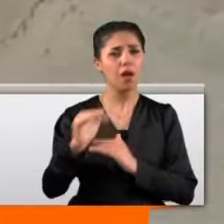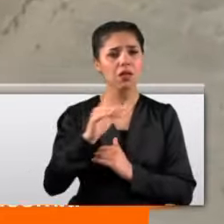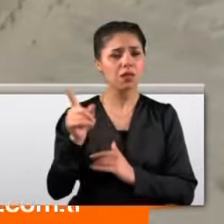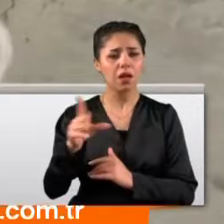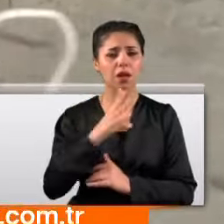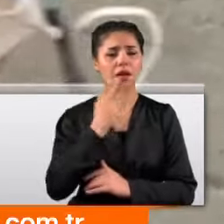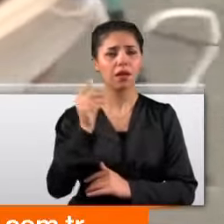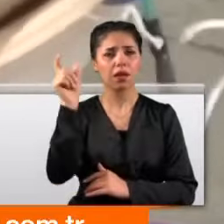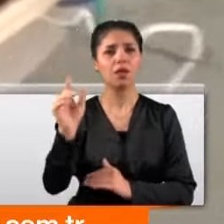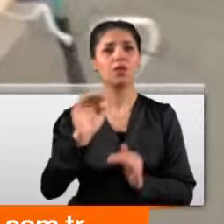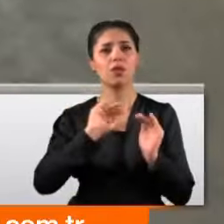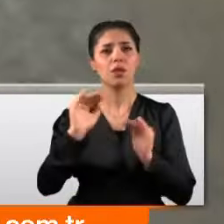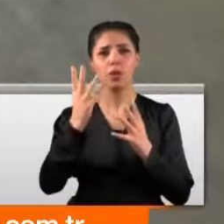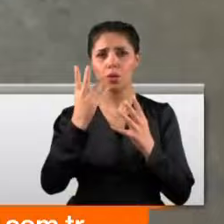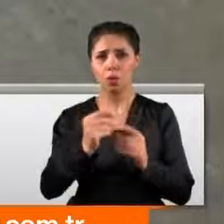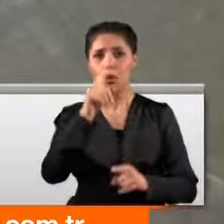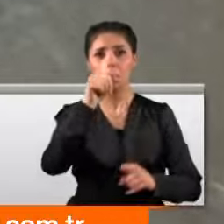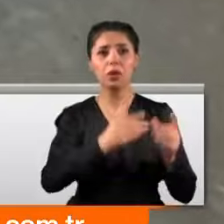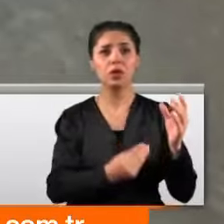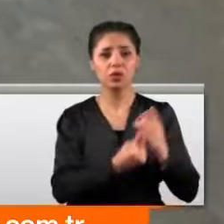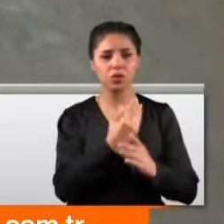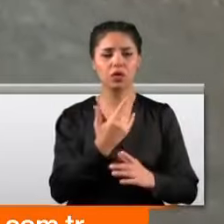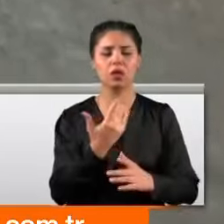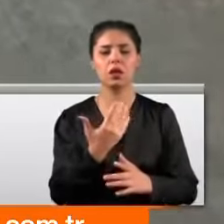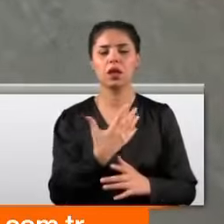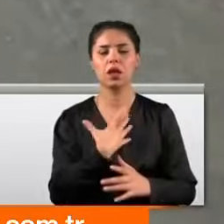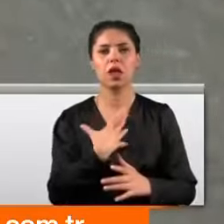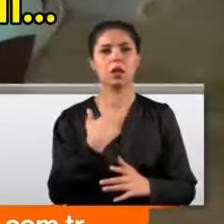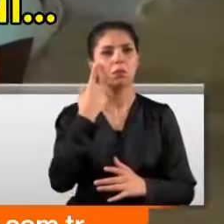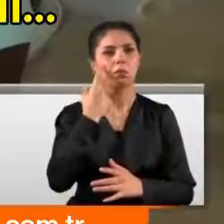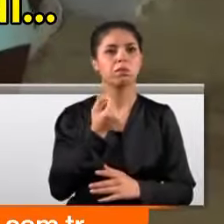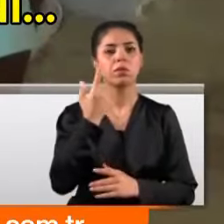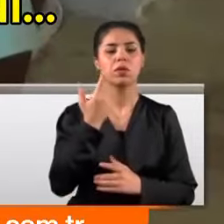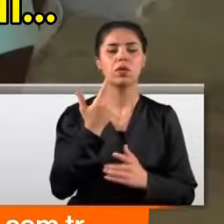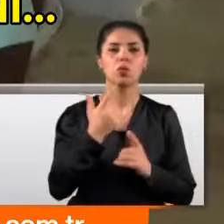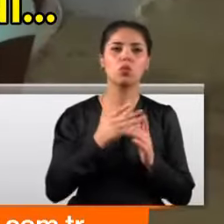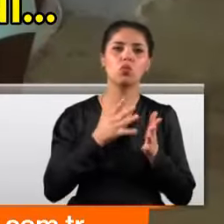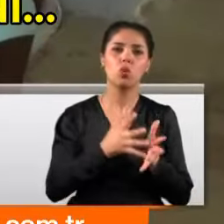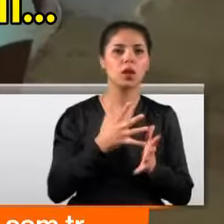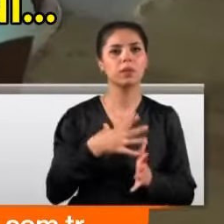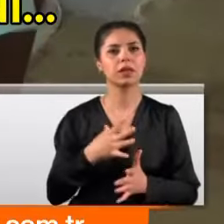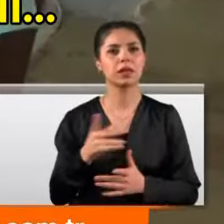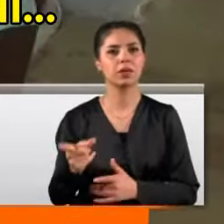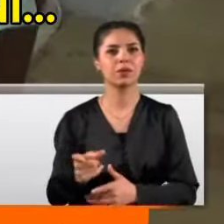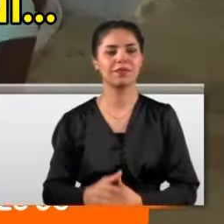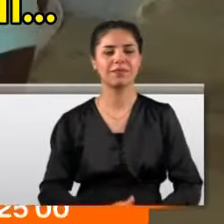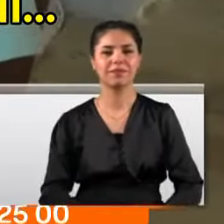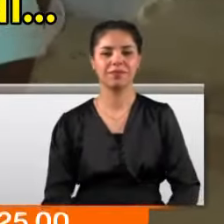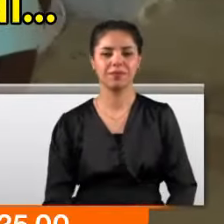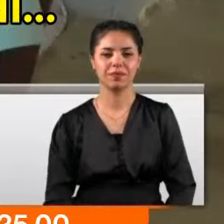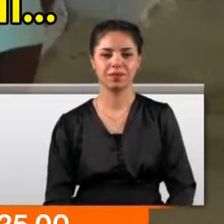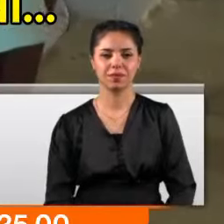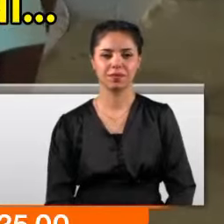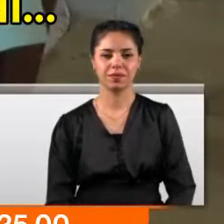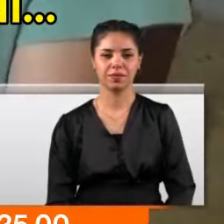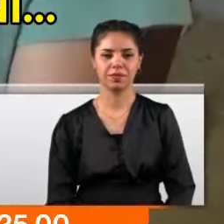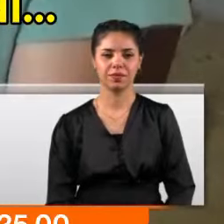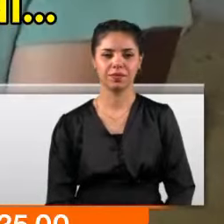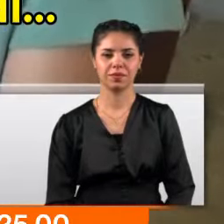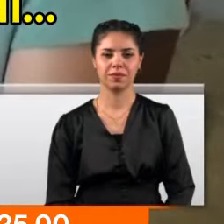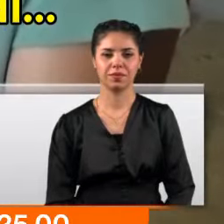genç, destek olacak birileri çıkarsa icatlara imza atmak istiyor. Hayalimde kendim binebileceğim küçük bir araba yapmak